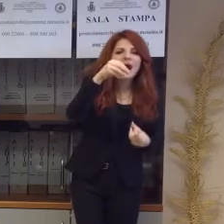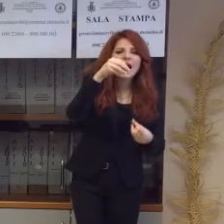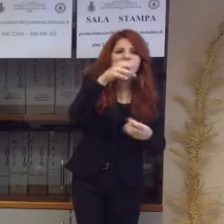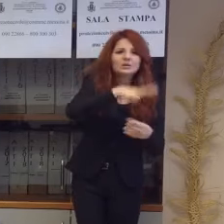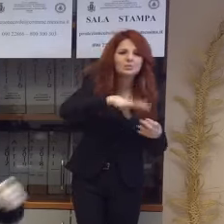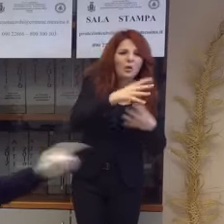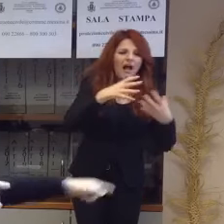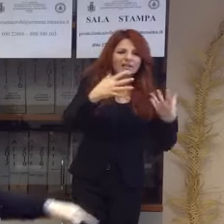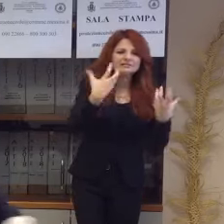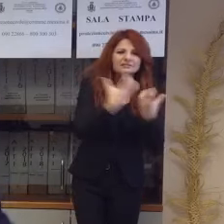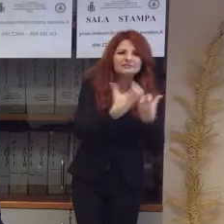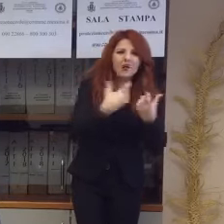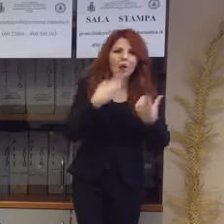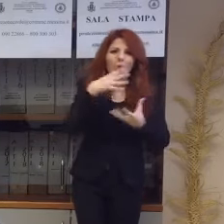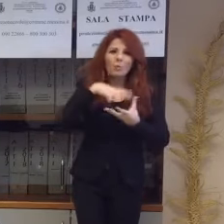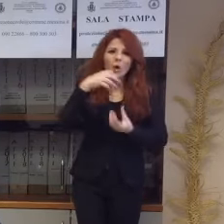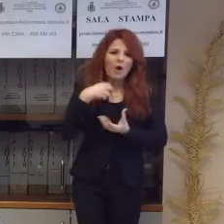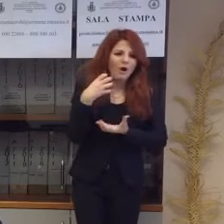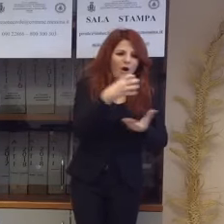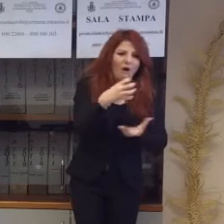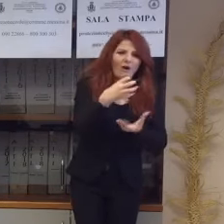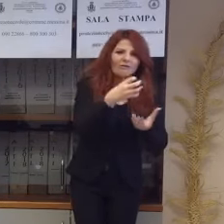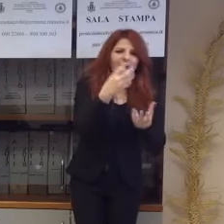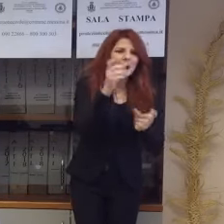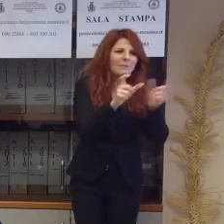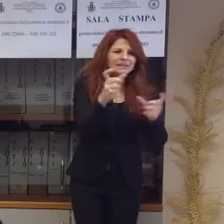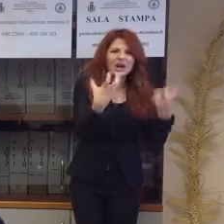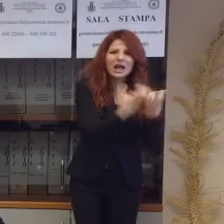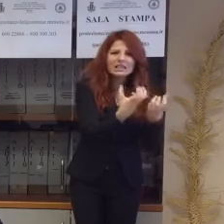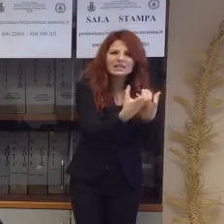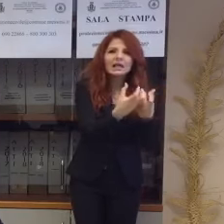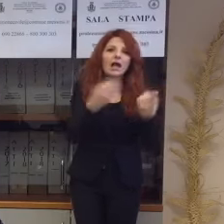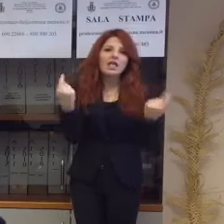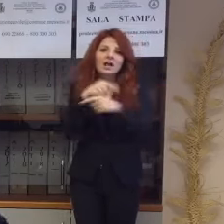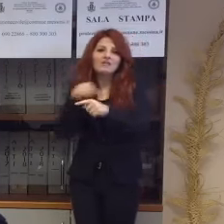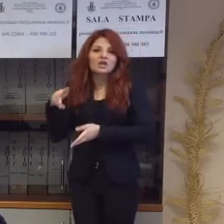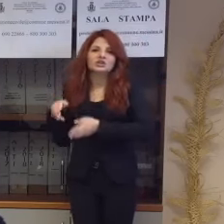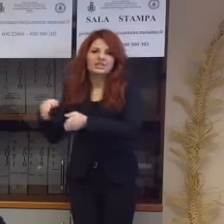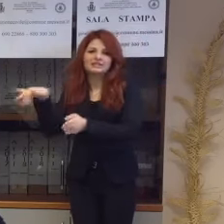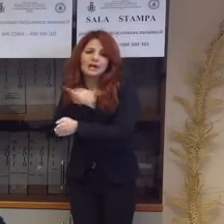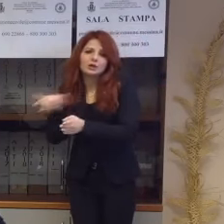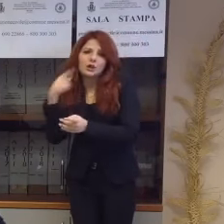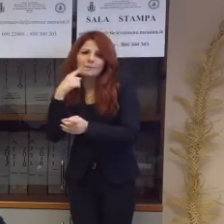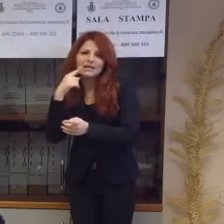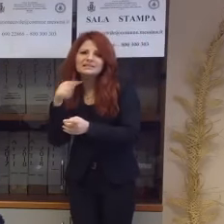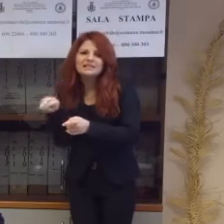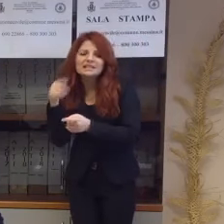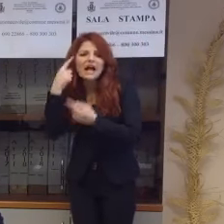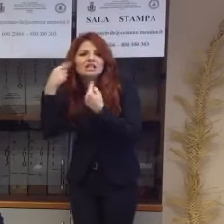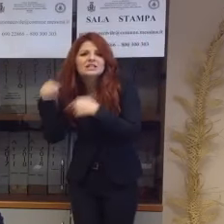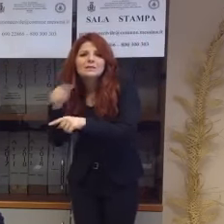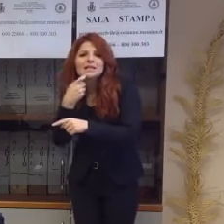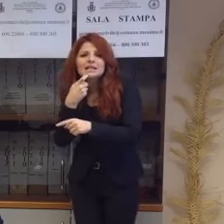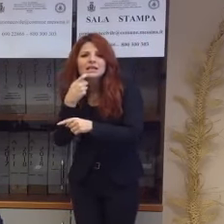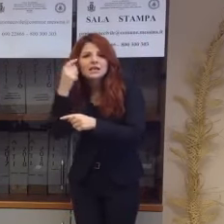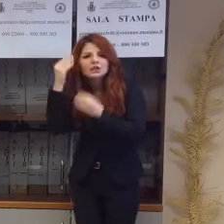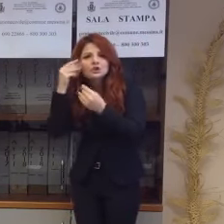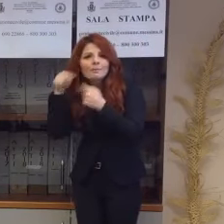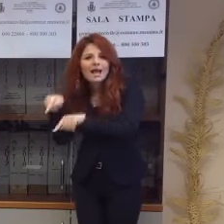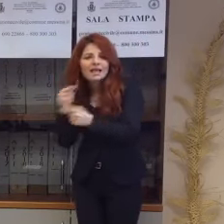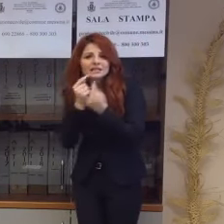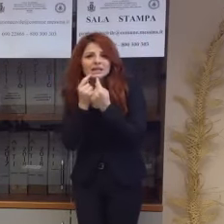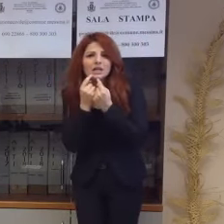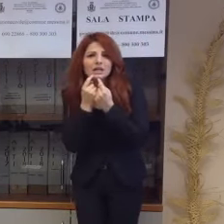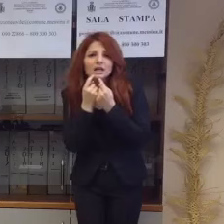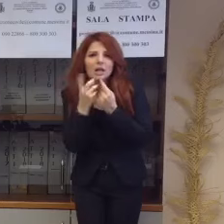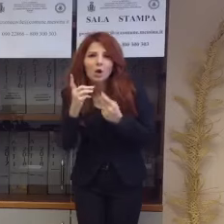orari di punta sullo stretto di Messina, sui traghetti, chi è che se ne occupa? Duva? L'onorevole Duva? Ti attendiamo